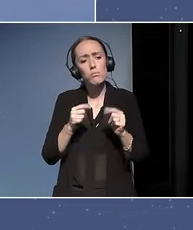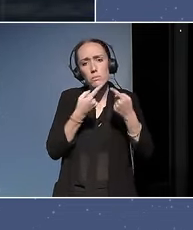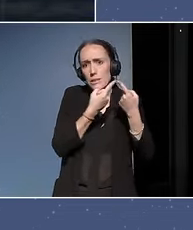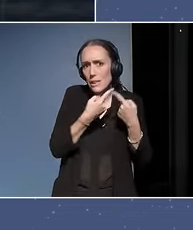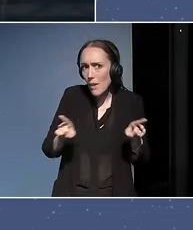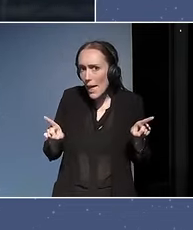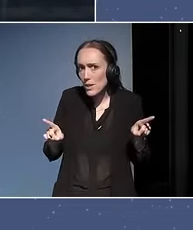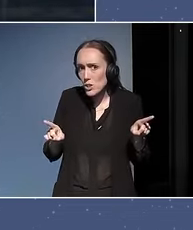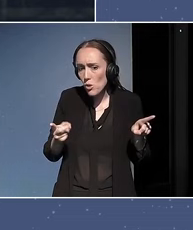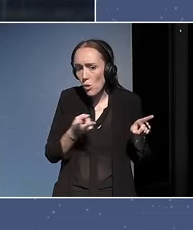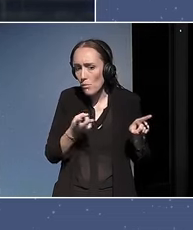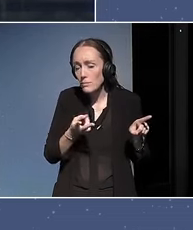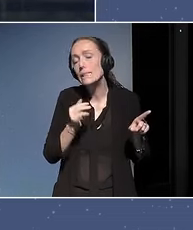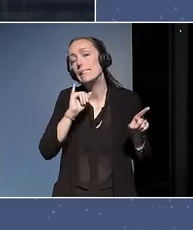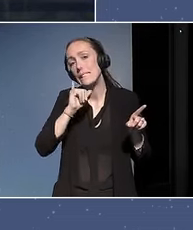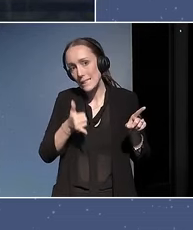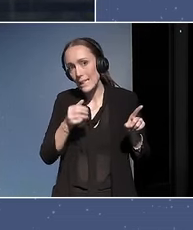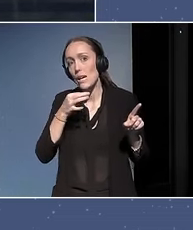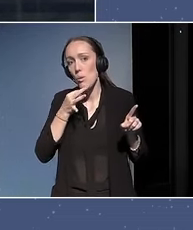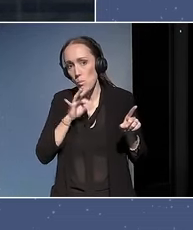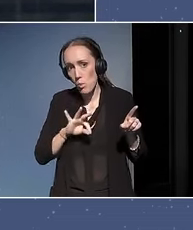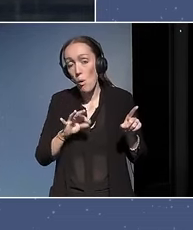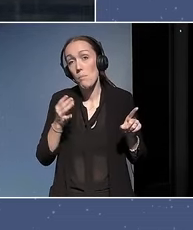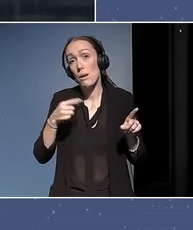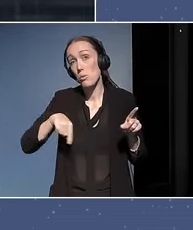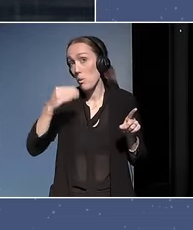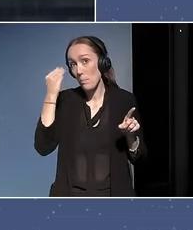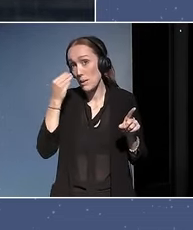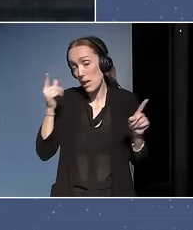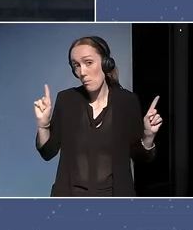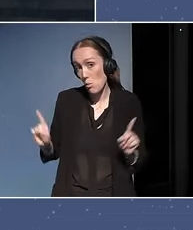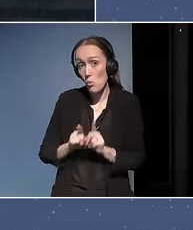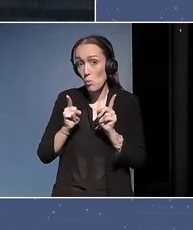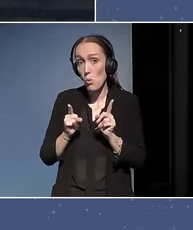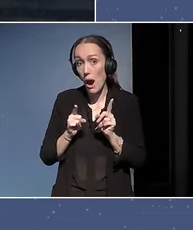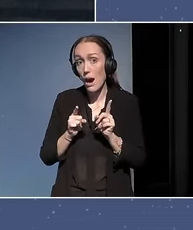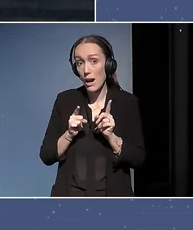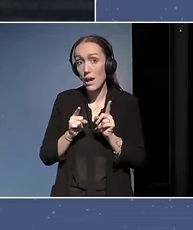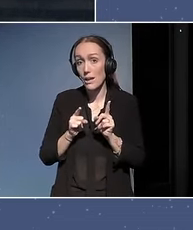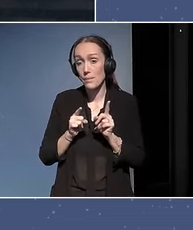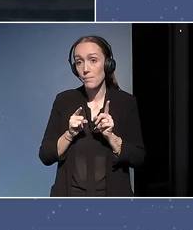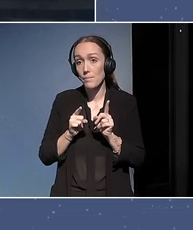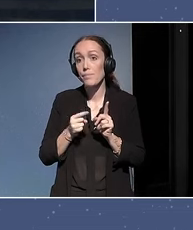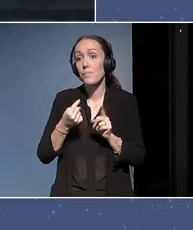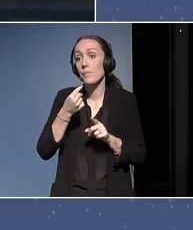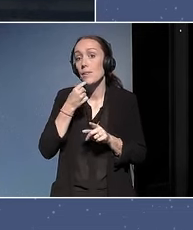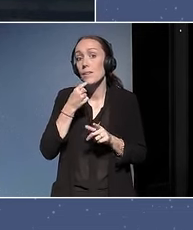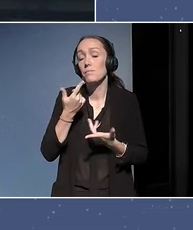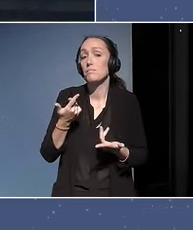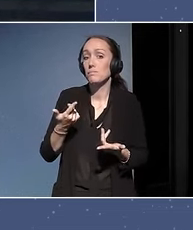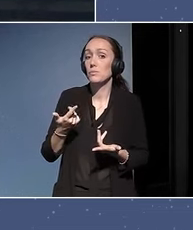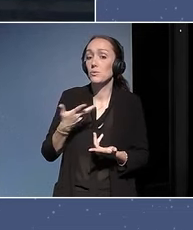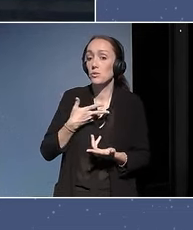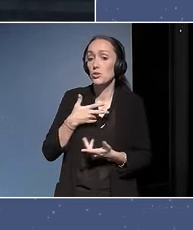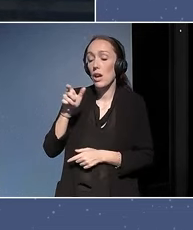che scopriamo che che ci sono degli spinosauri marocchini e questo l'ha già fatto un nostro predecessore peré stata un